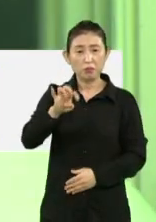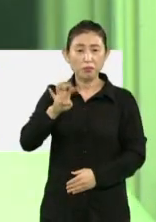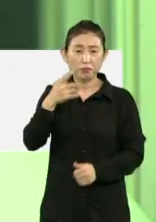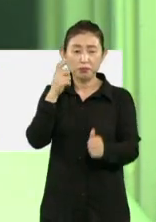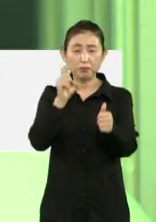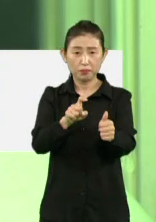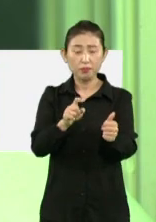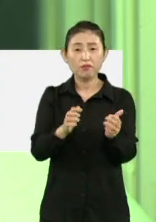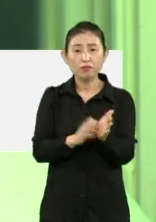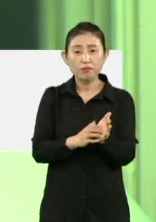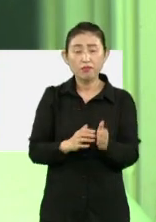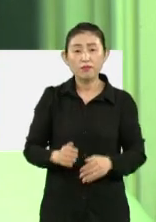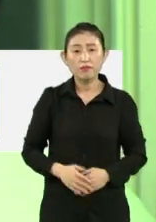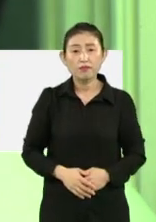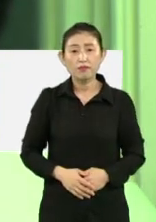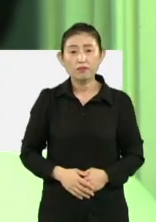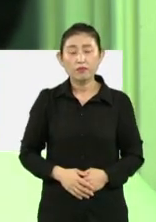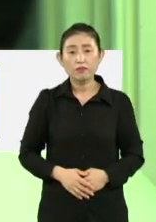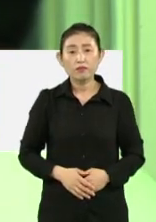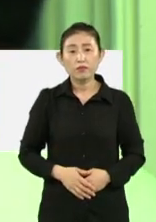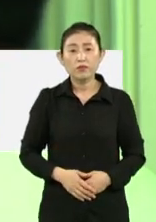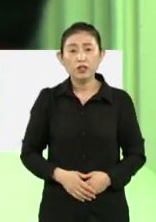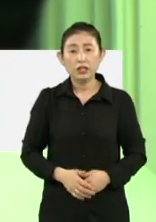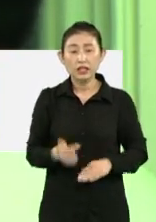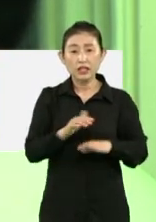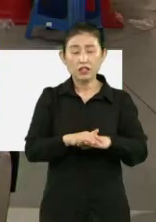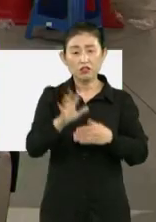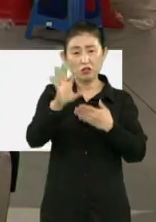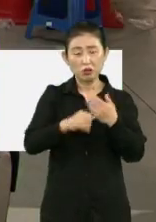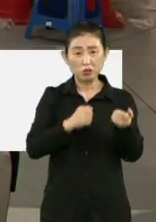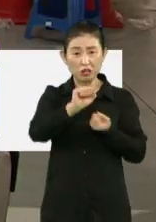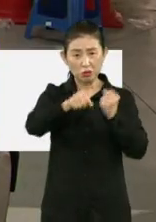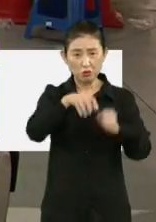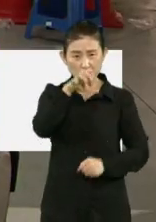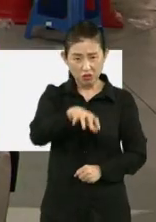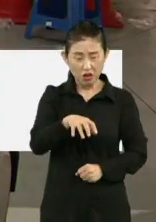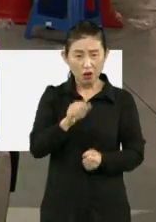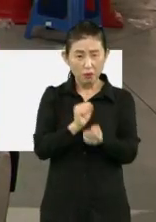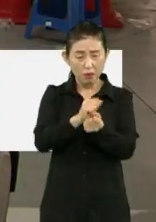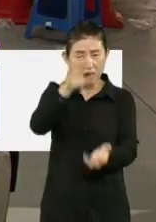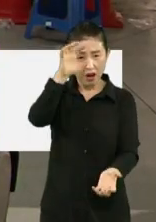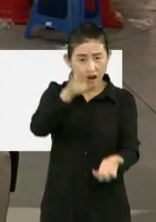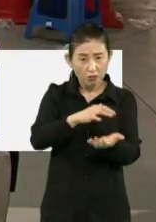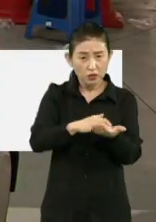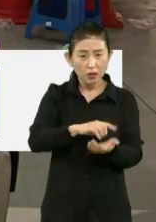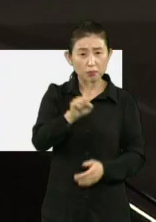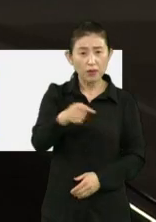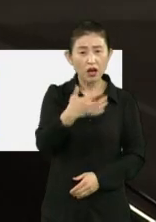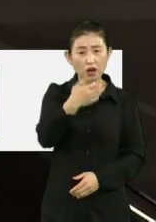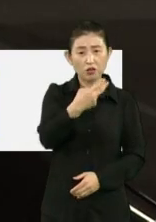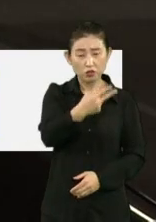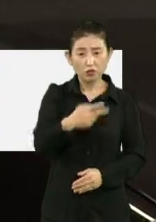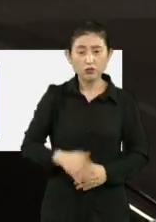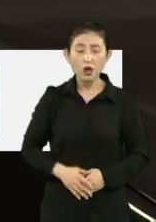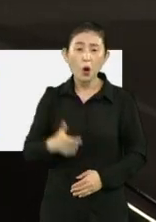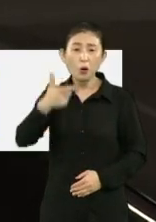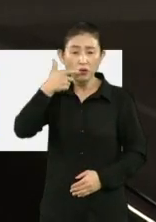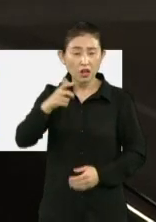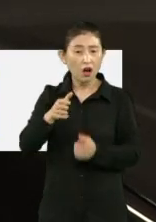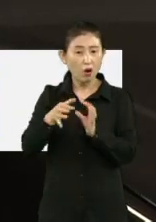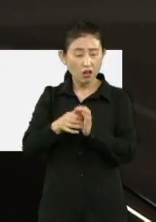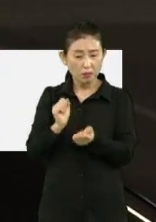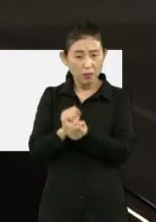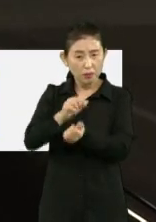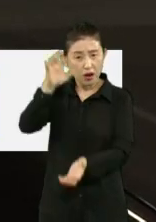코로나19 확진자가 추가로 발생했는데 대전 서구 태권도장 관련 누적 확진자는 192명, 콜센터 관련